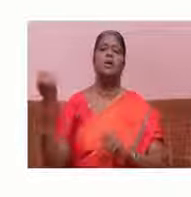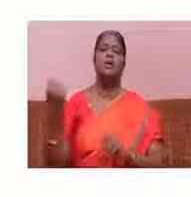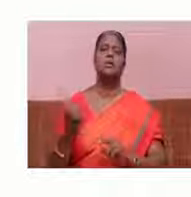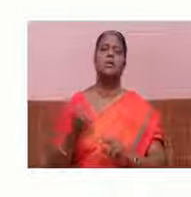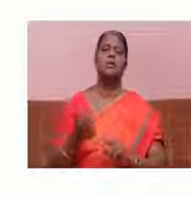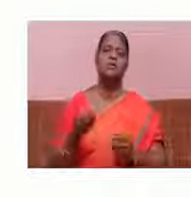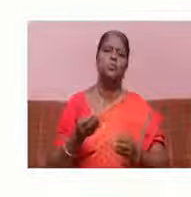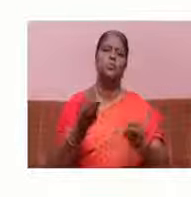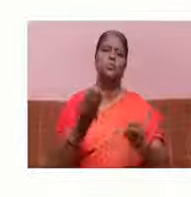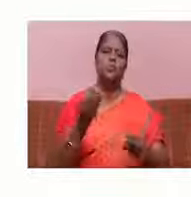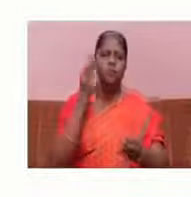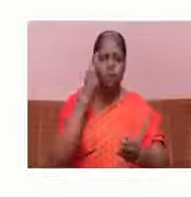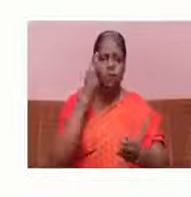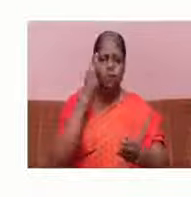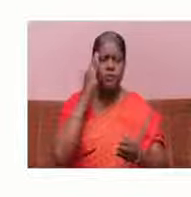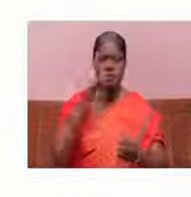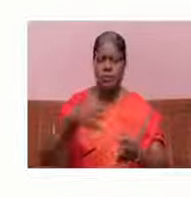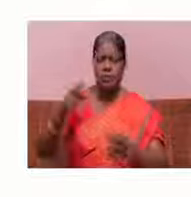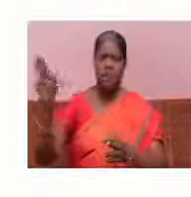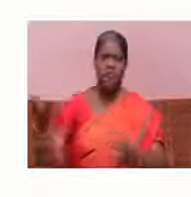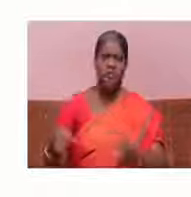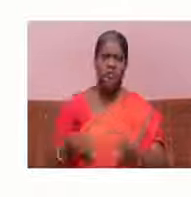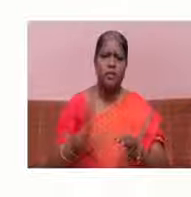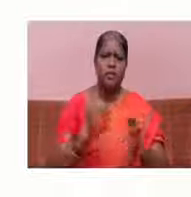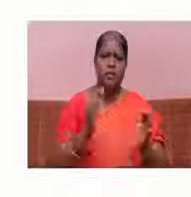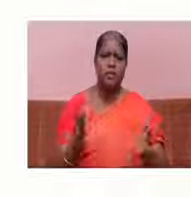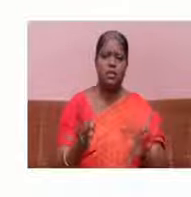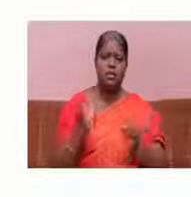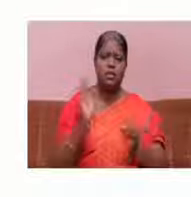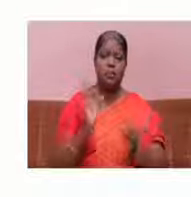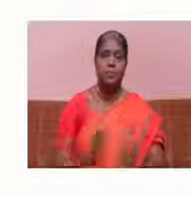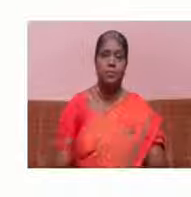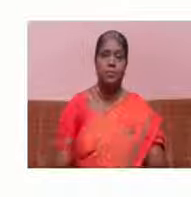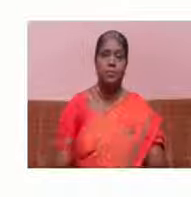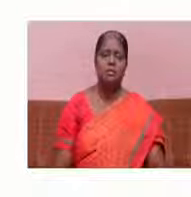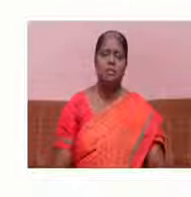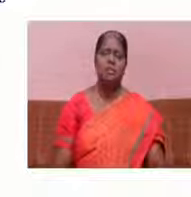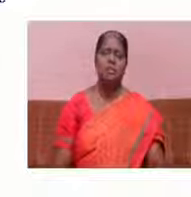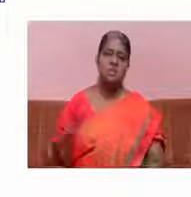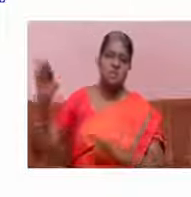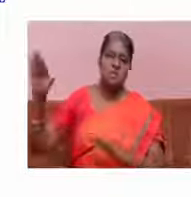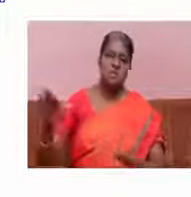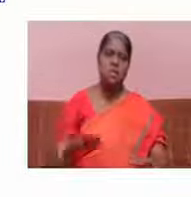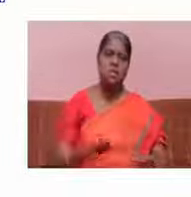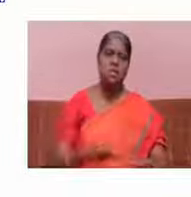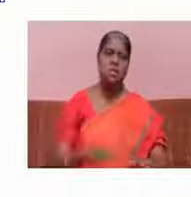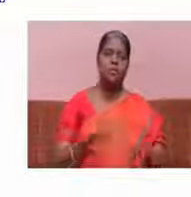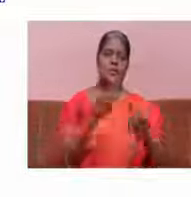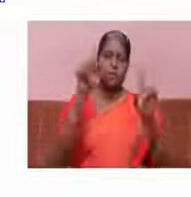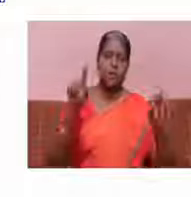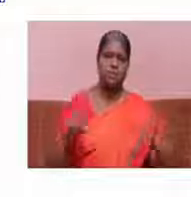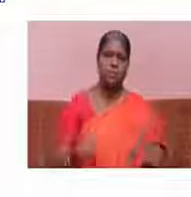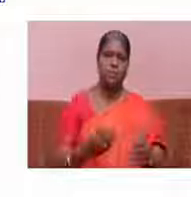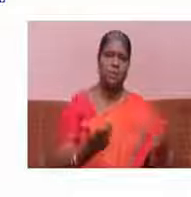மாற்றுத்திறனாளிகளுக்கு உதவும் நோக்குடன் கூடிய உதவியாளர்கள் அங்கு இருக்க வேண்டியதை உறுதிப்படுத்துங்கள். சாய்வுதளம் அமைக்கப்பட